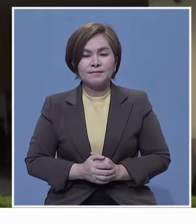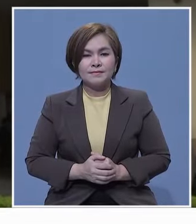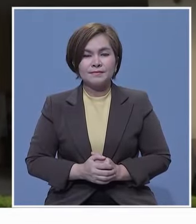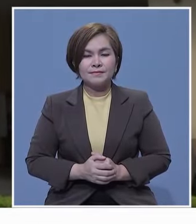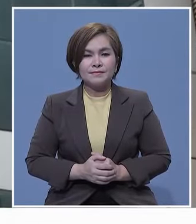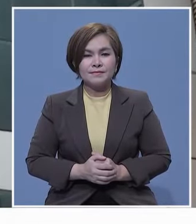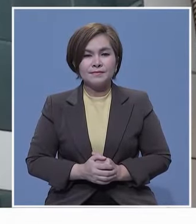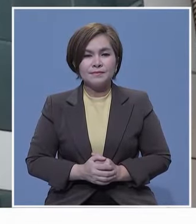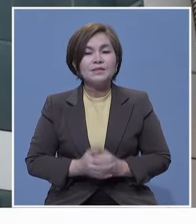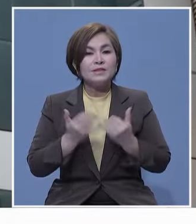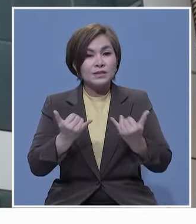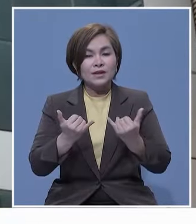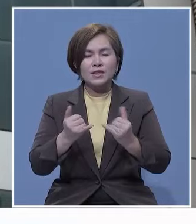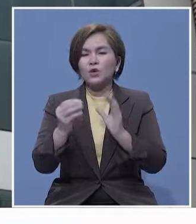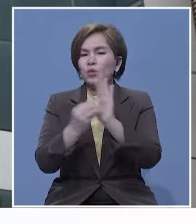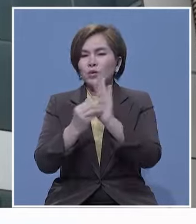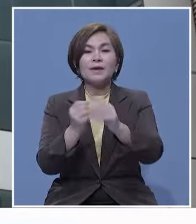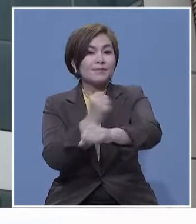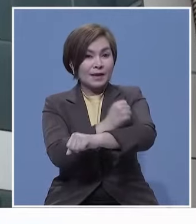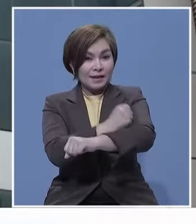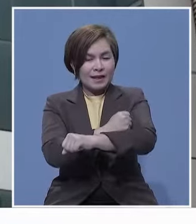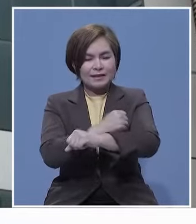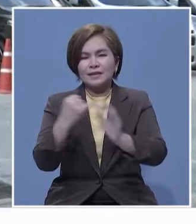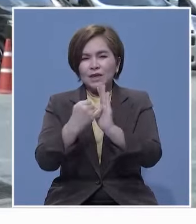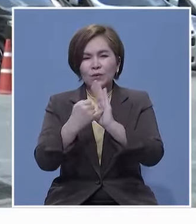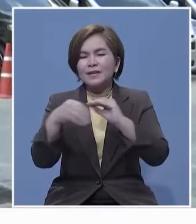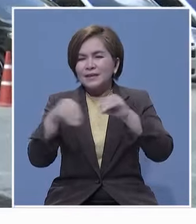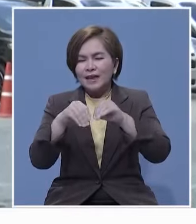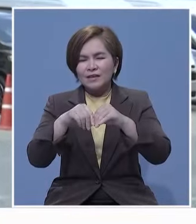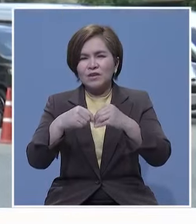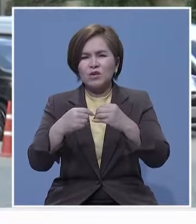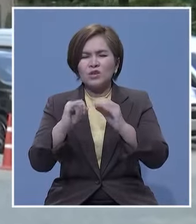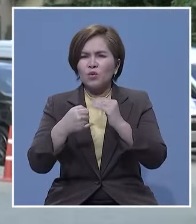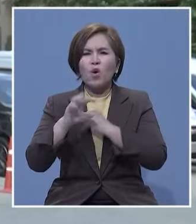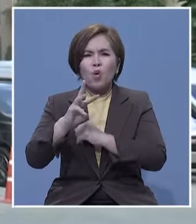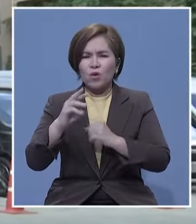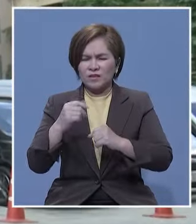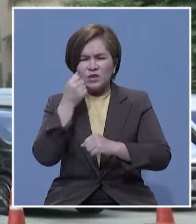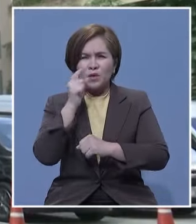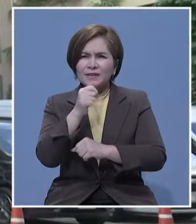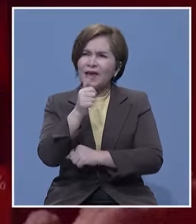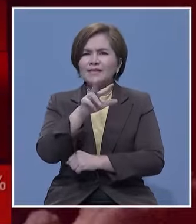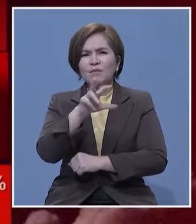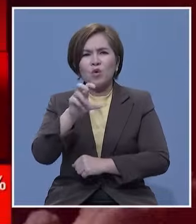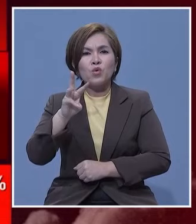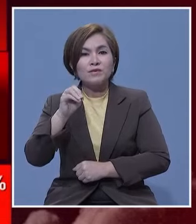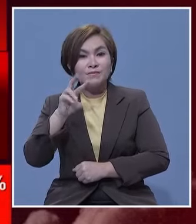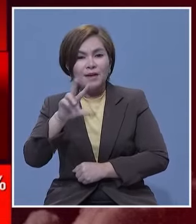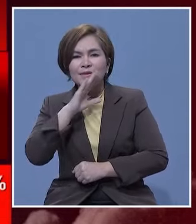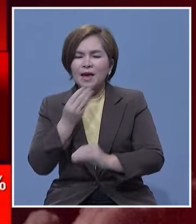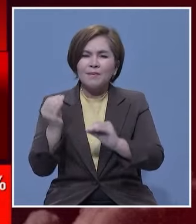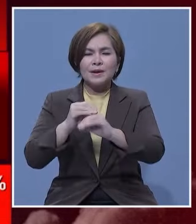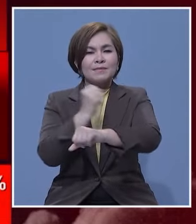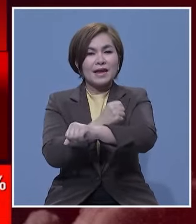ตัวอย่างเช่นปัจจุบันค่าแรงขั้นต่ำในกรุงเทพฯและปริมณฑล 6จังหวัดนะครับรวมแล้ว 363บาทต่อวันหากกลับค่าแรงเป็น